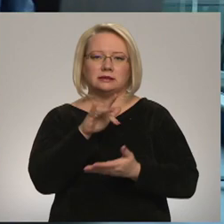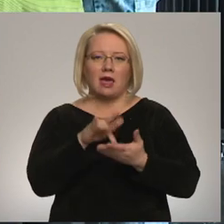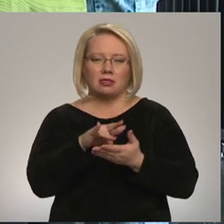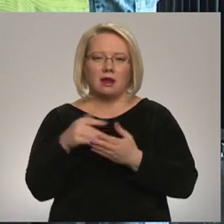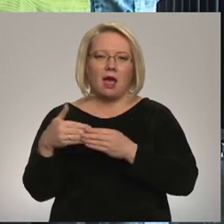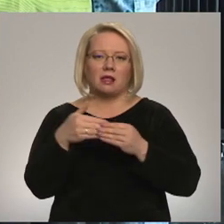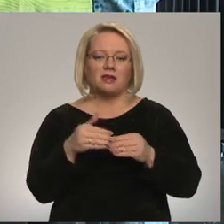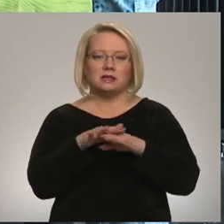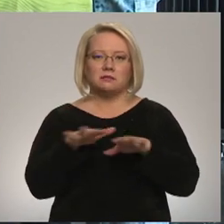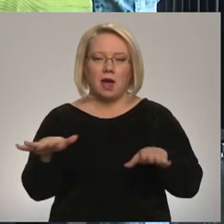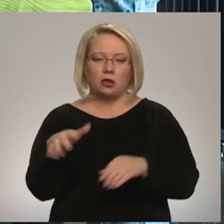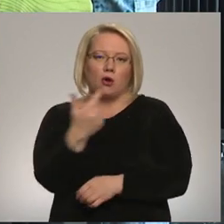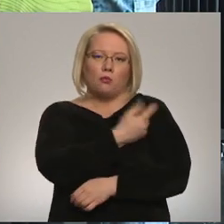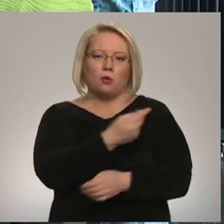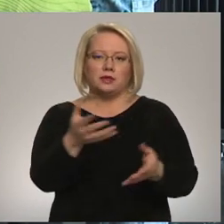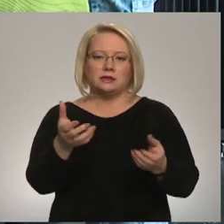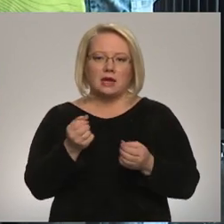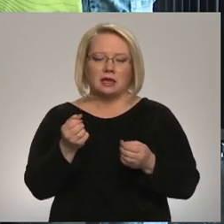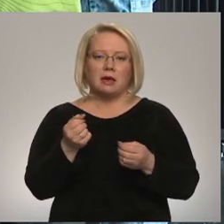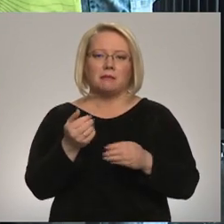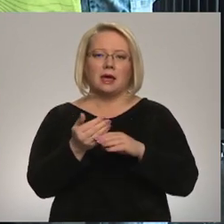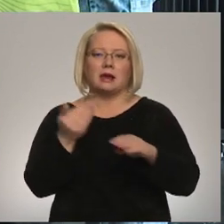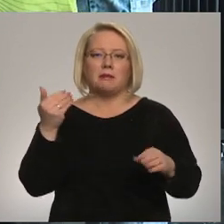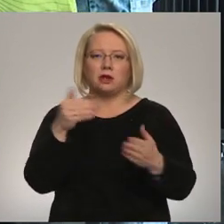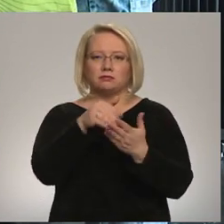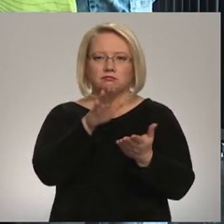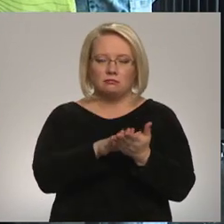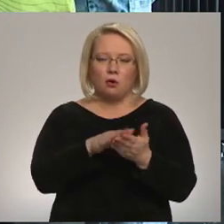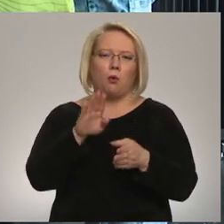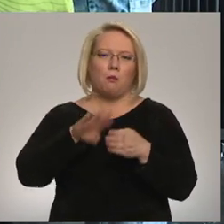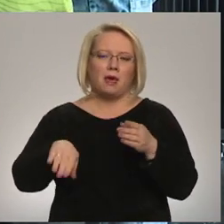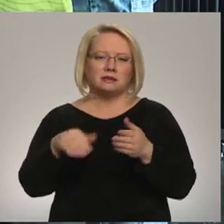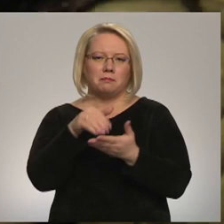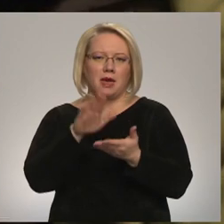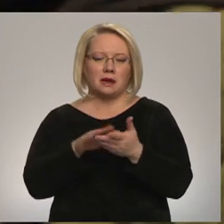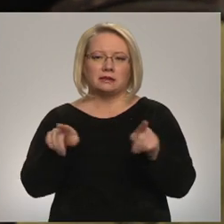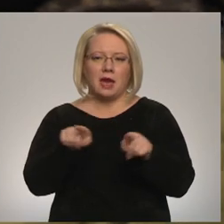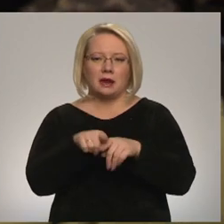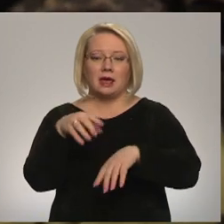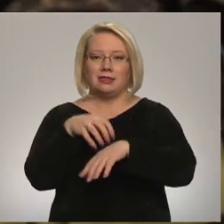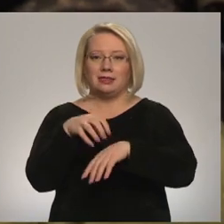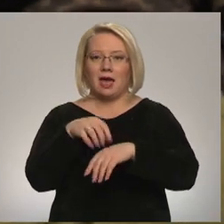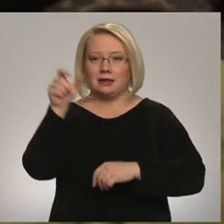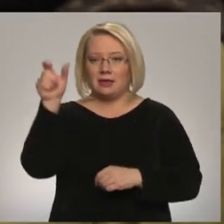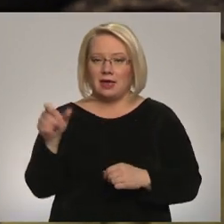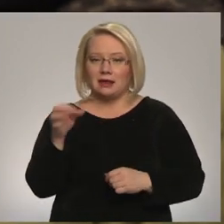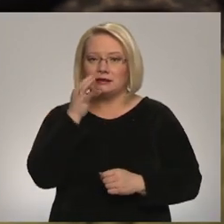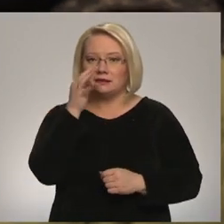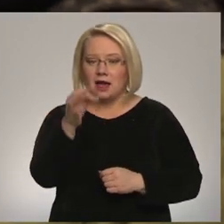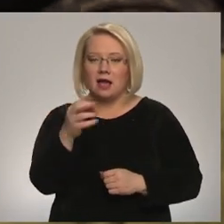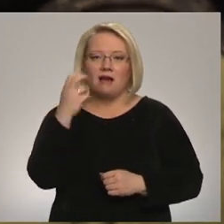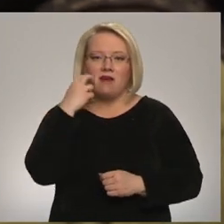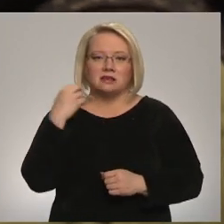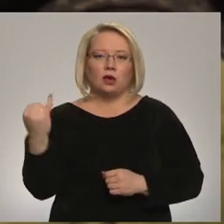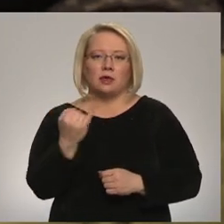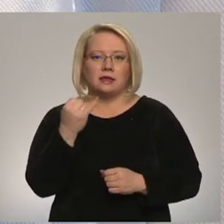bērniem. Poti var dabūt gan pēc iepriekšējā pieraksta, gan bez tā. Daktare Polina Popeiko atzīmē, ka vecāku interese